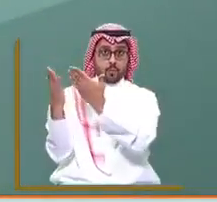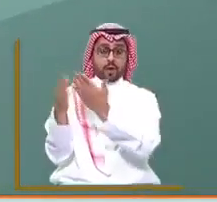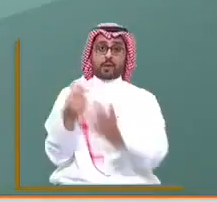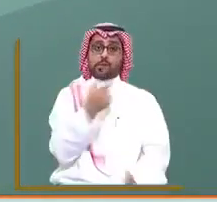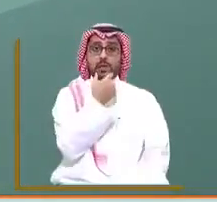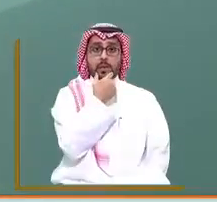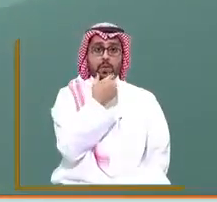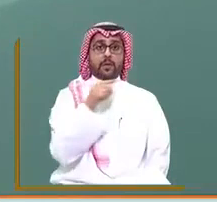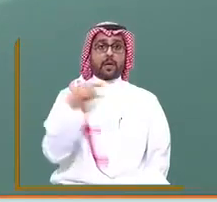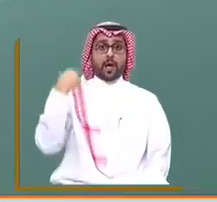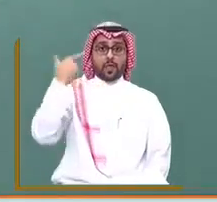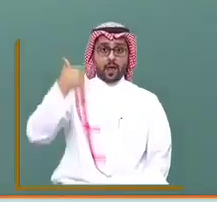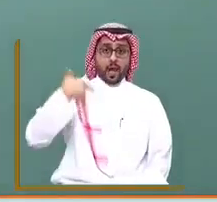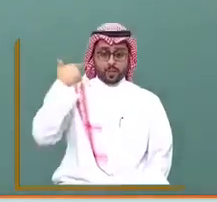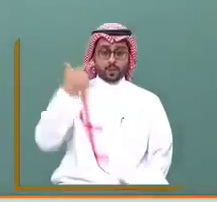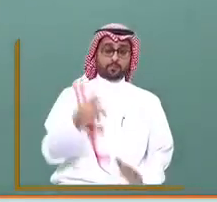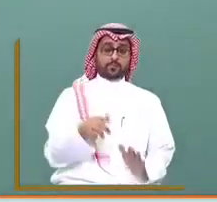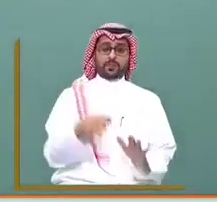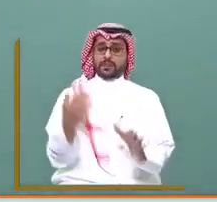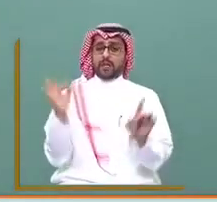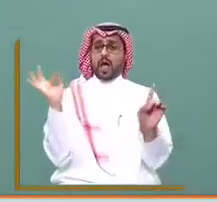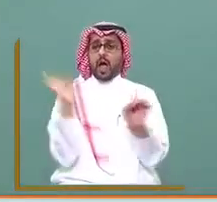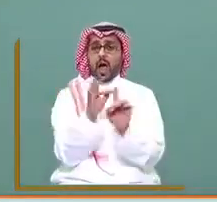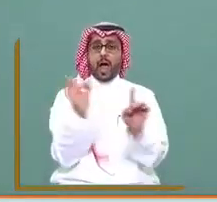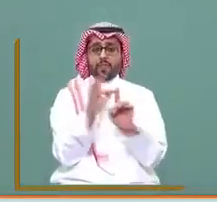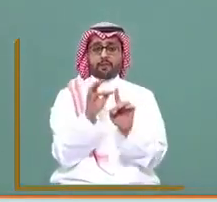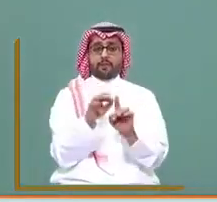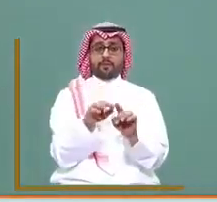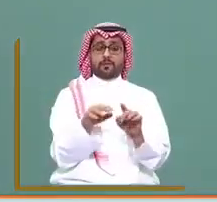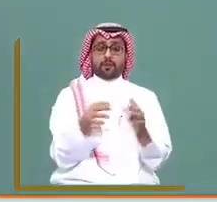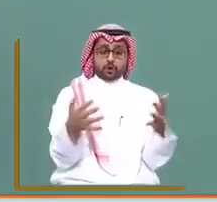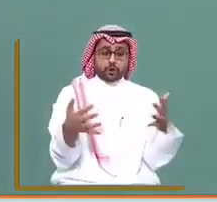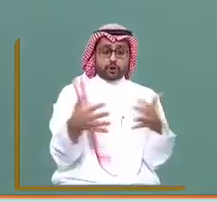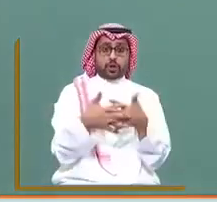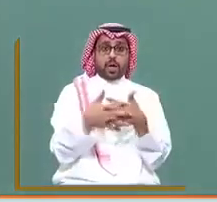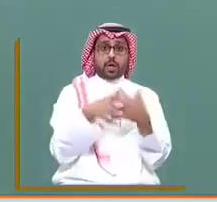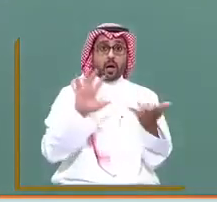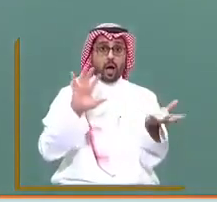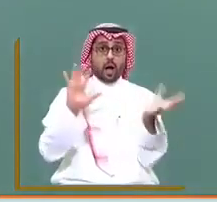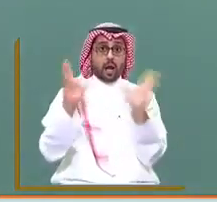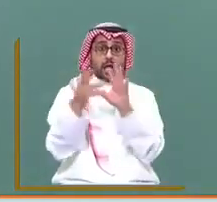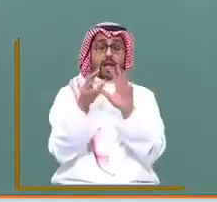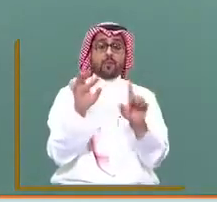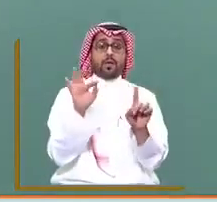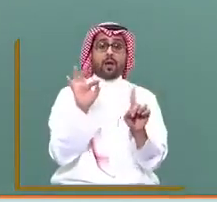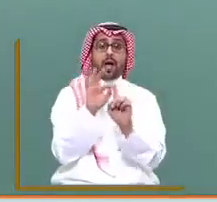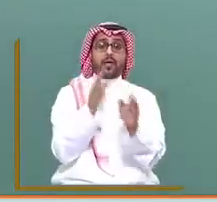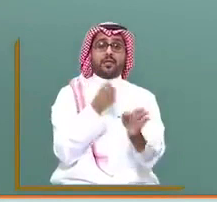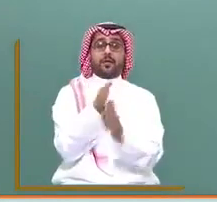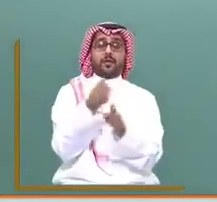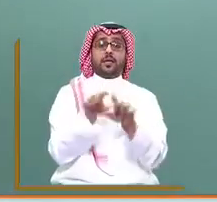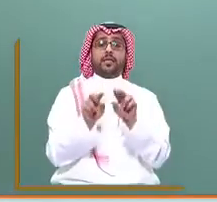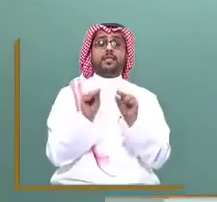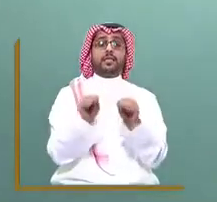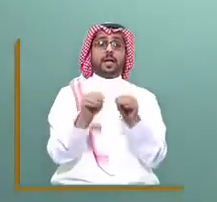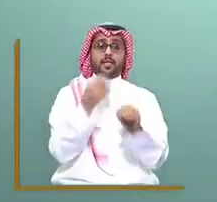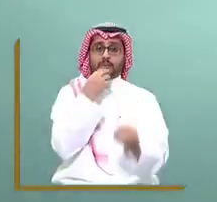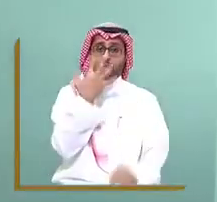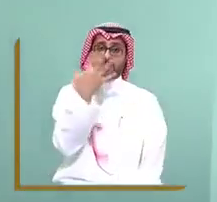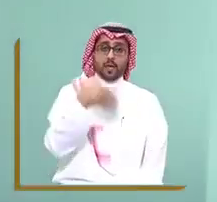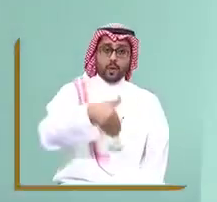وتتناول أعمال القمة دعوة المجتمع الدولي لتمويل الخطة الاستراتيجية للشراكة العالمية من أجل التعليم للسنوات 5